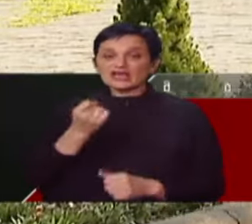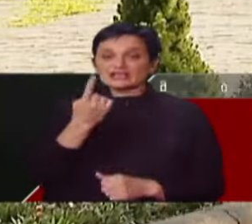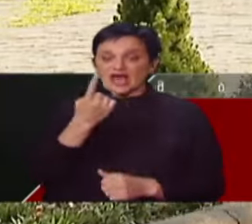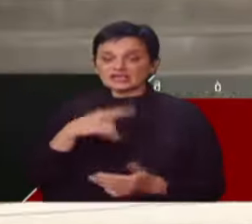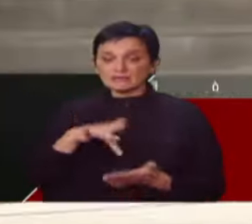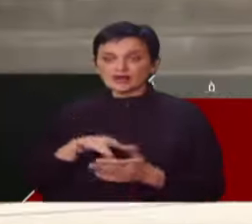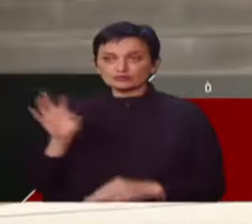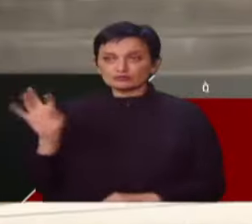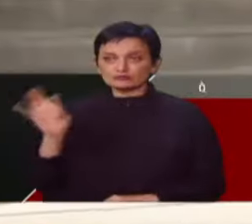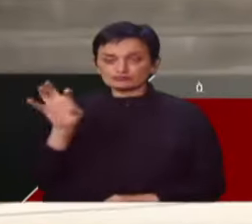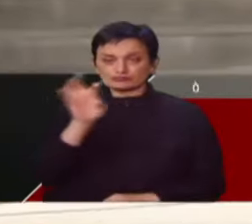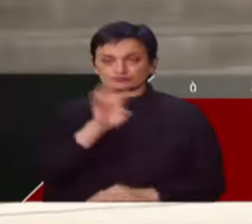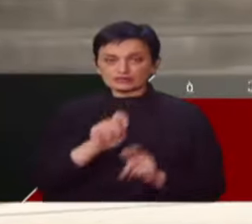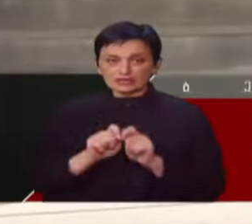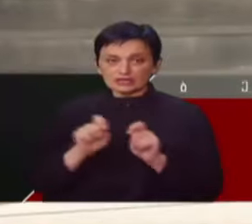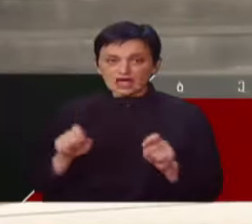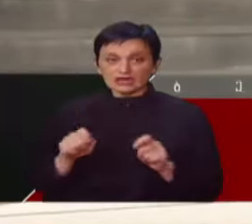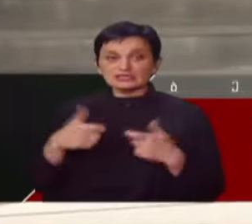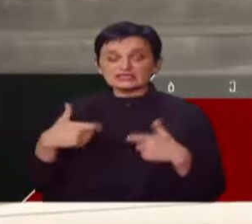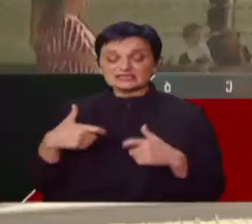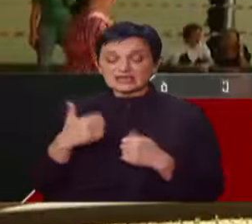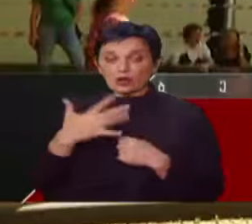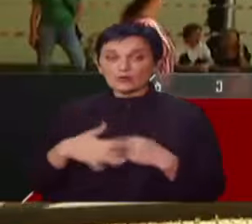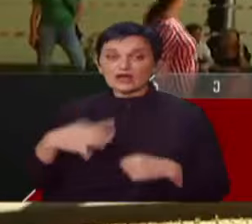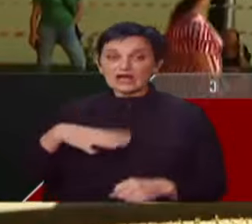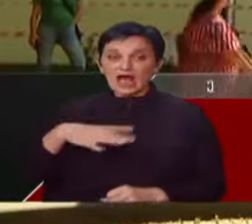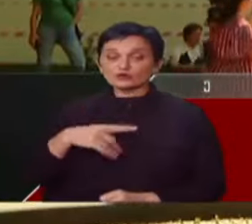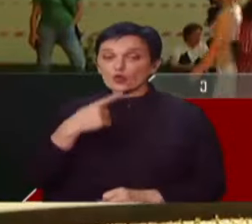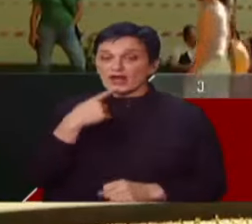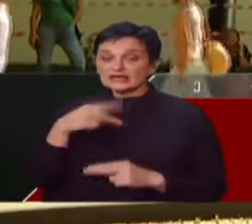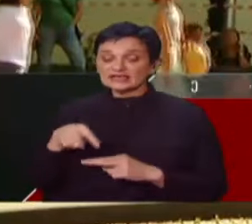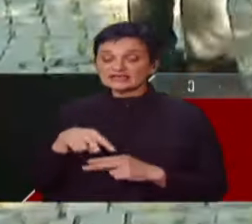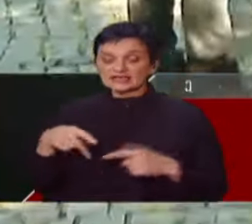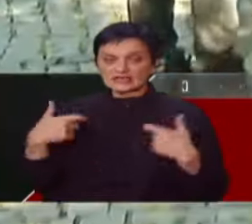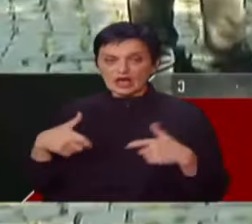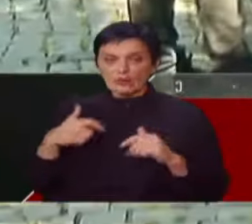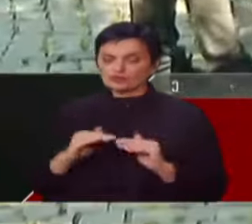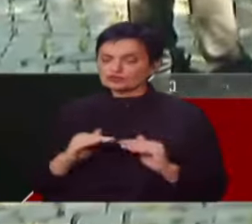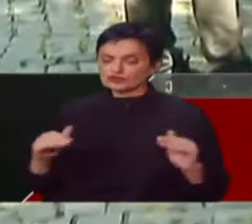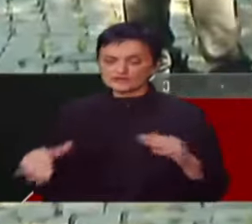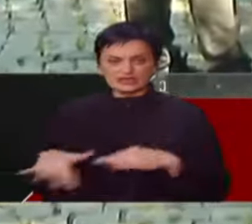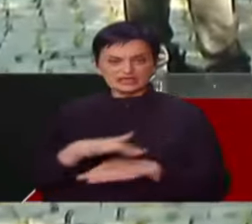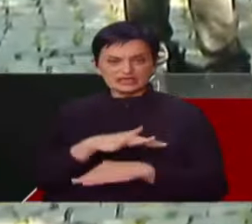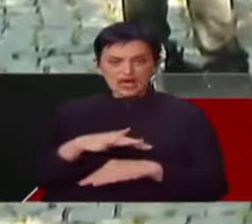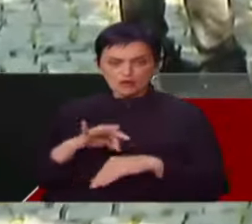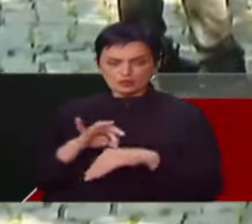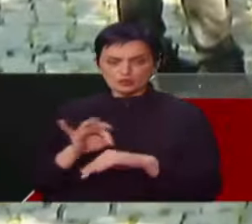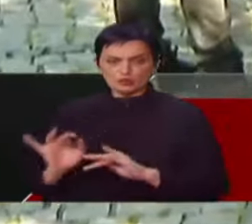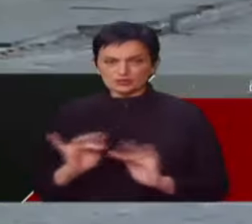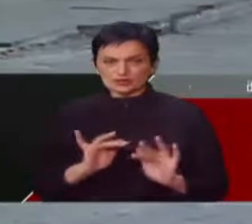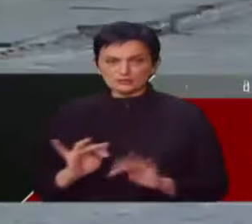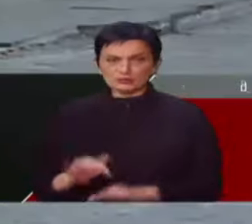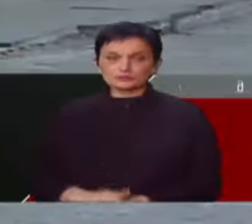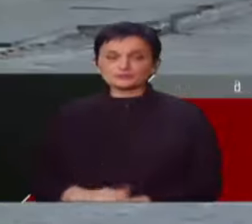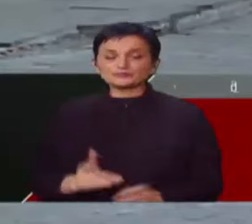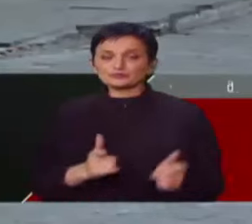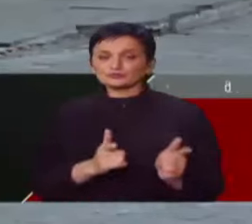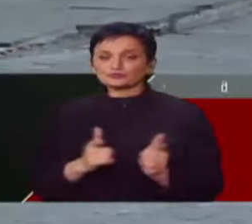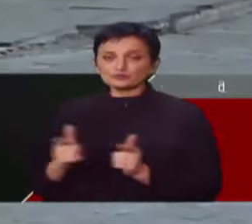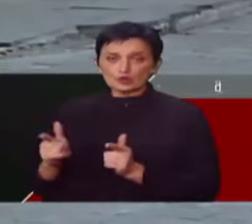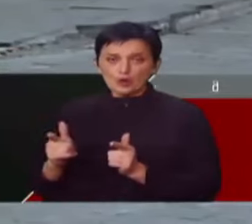ქალაქშია გახსნილი. ყველა საგამოცდო ცენტრში ქართული ენისა და ლიტერატურის გამოცდა 7 გარემოში მიმდინარეობდა. საკმაოდ